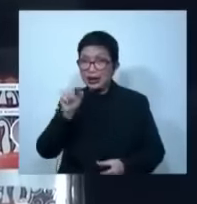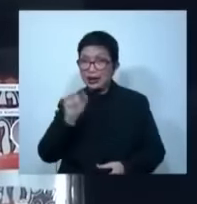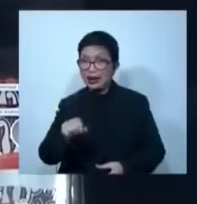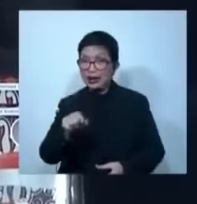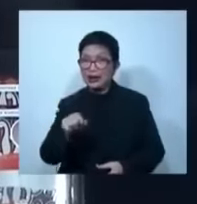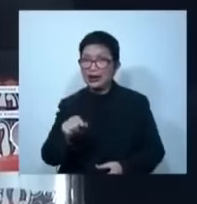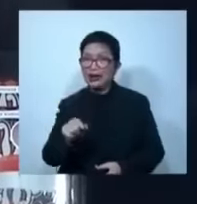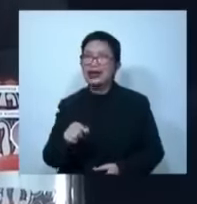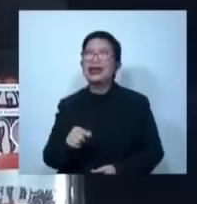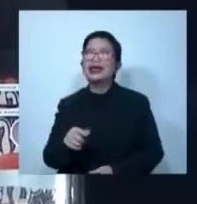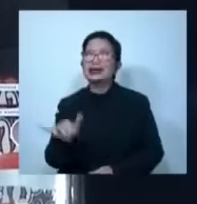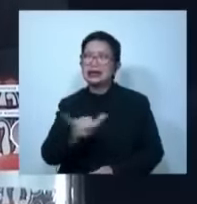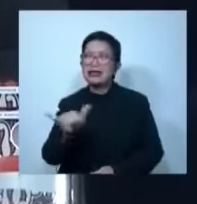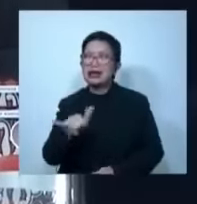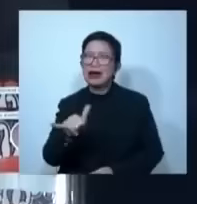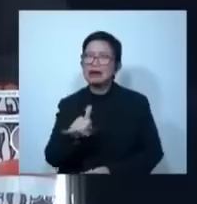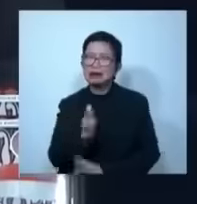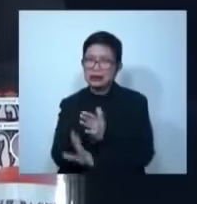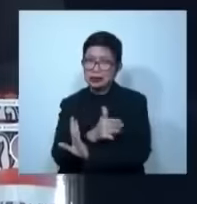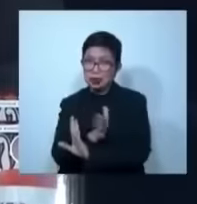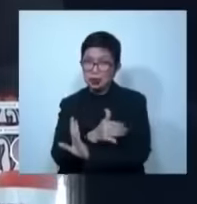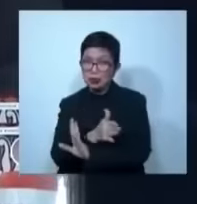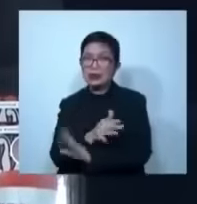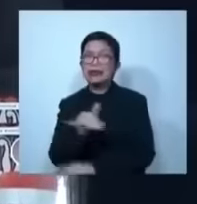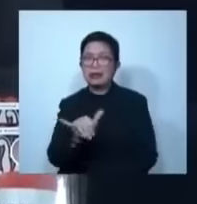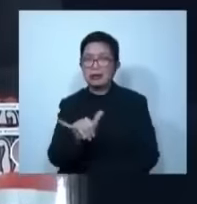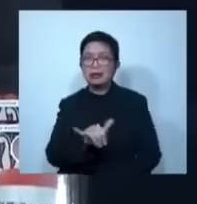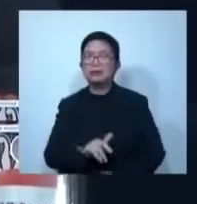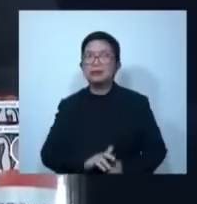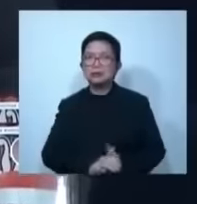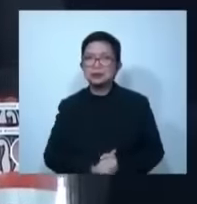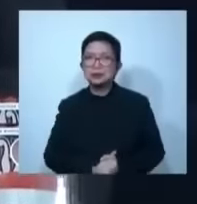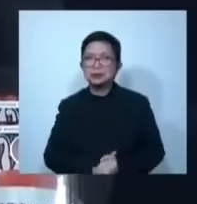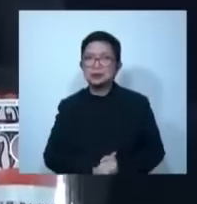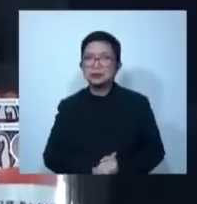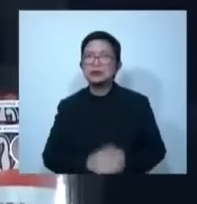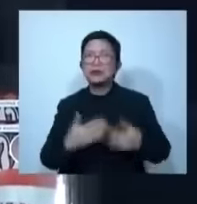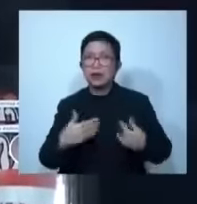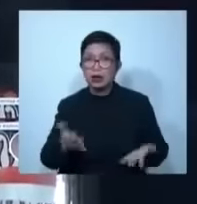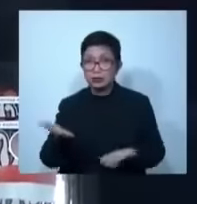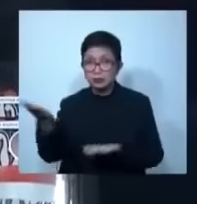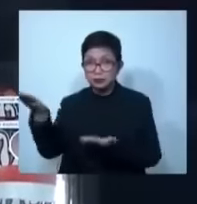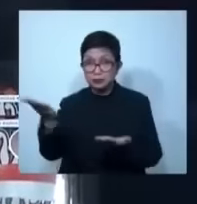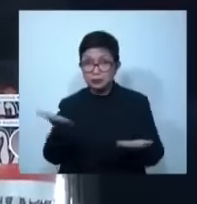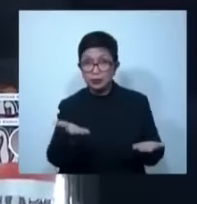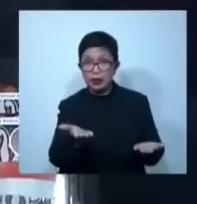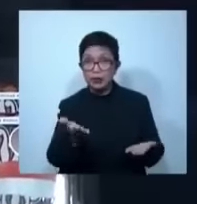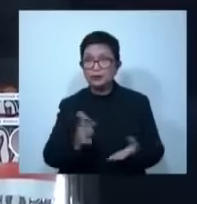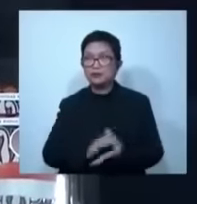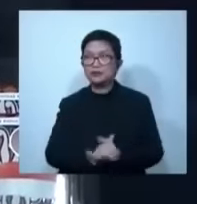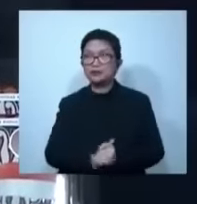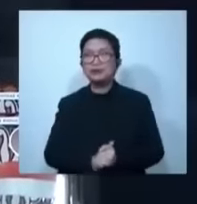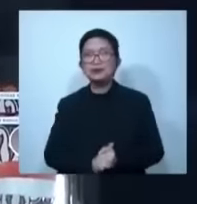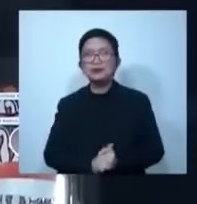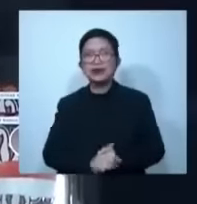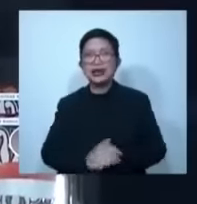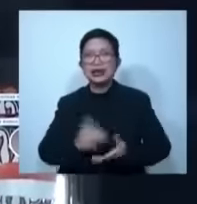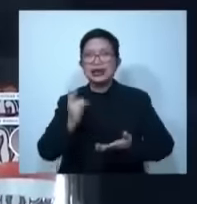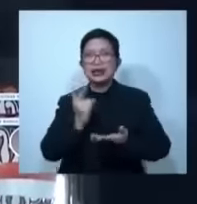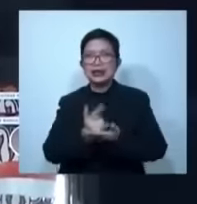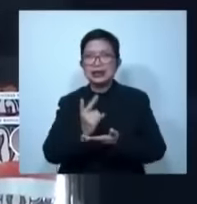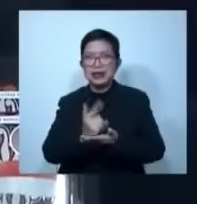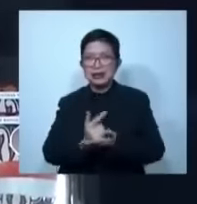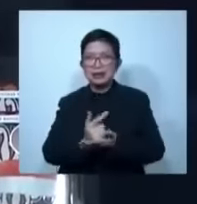segmen sebelumnya. Kami juga akan informasikan kepada Bapak Ibu sekalian hadirin yang hadir di ruangan ini untuk tetap